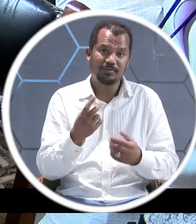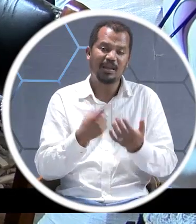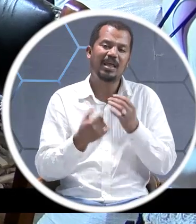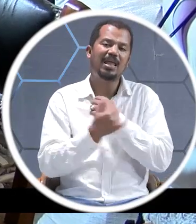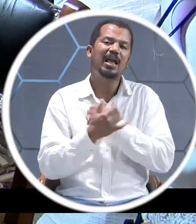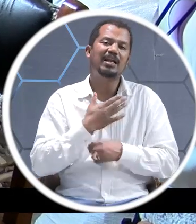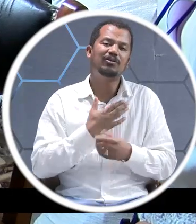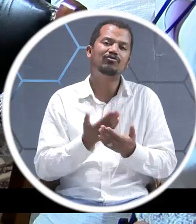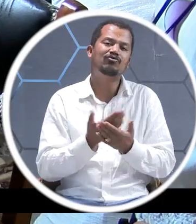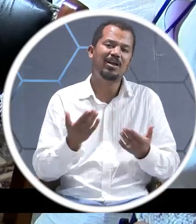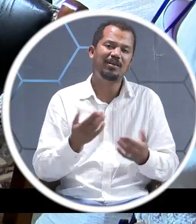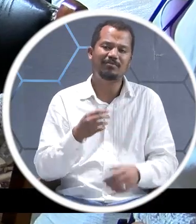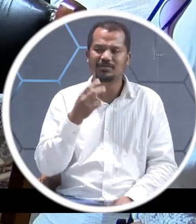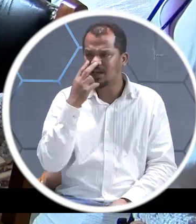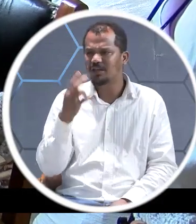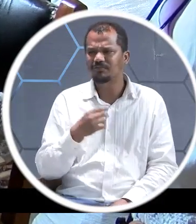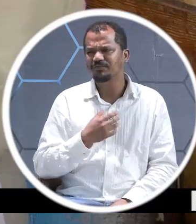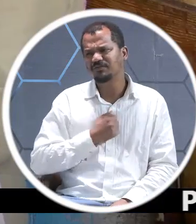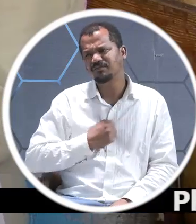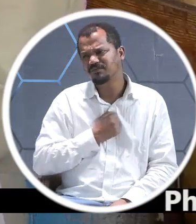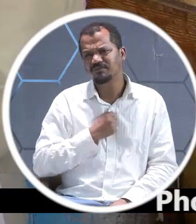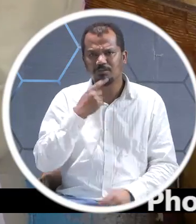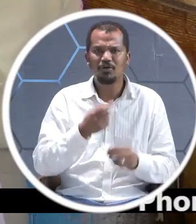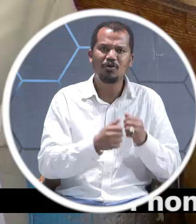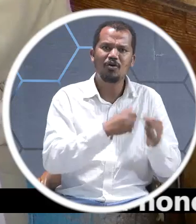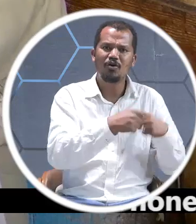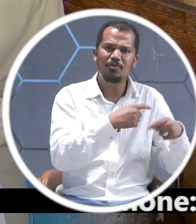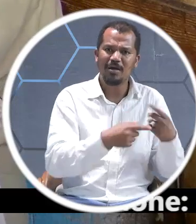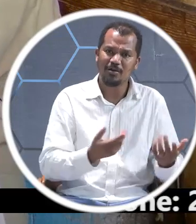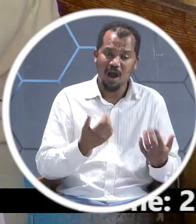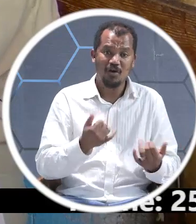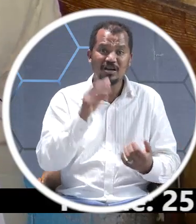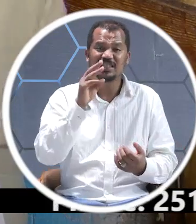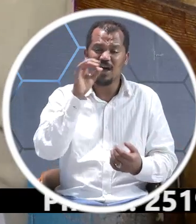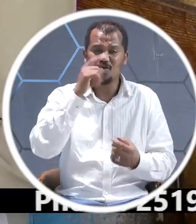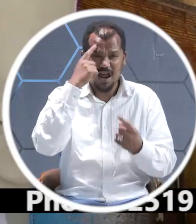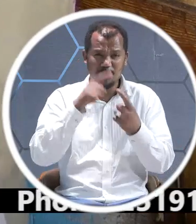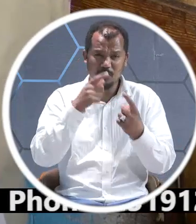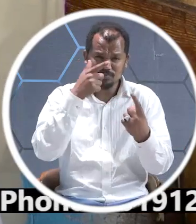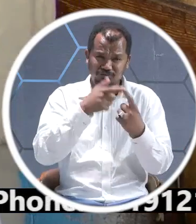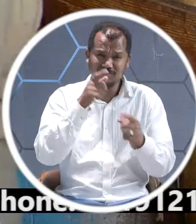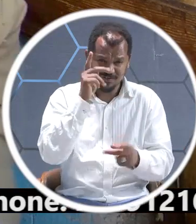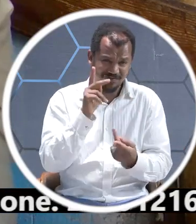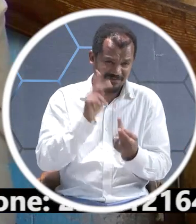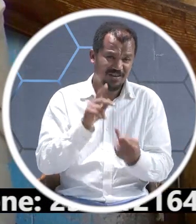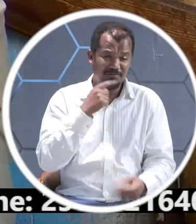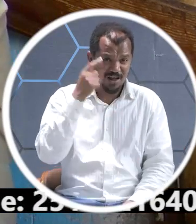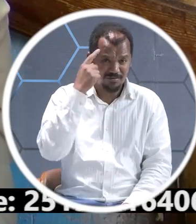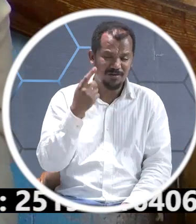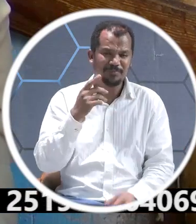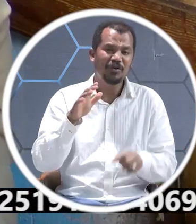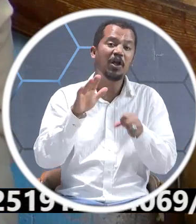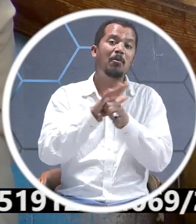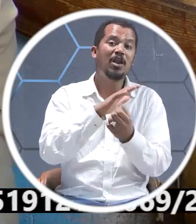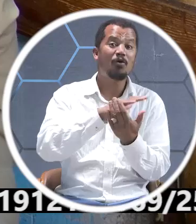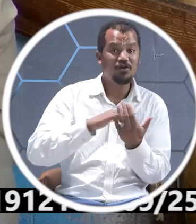Ya geracin gudai kan, ia ada nama tu. Indeh no, alamau kagubad rasual sarlu beli asbalu. Aku